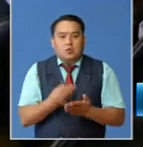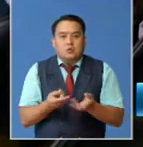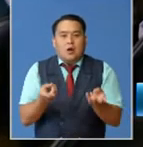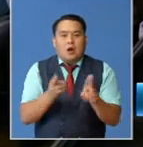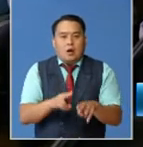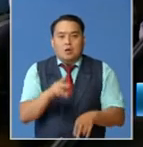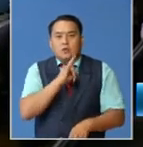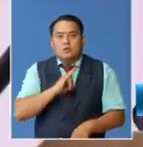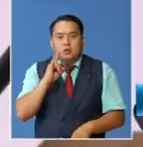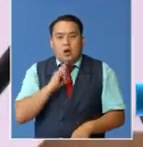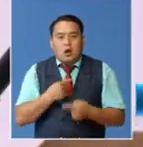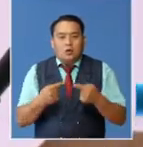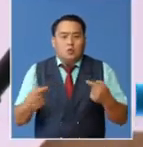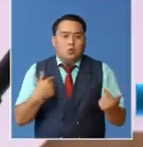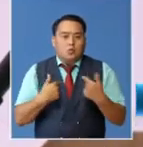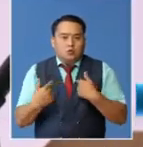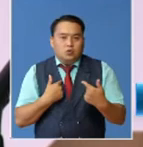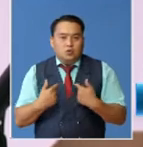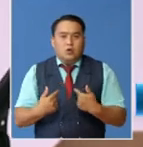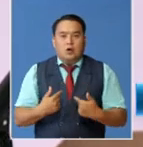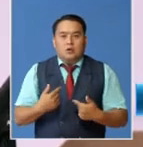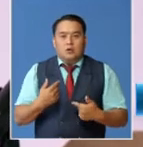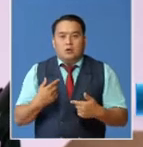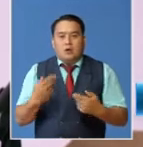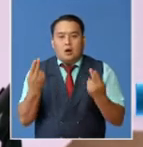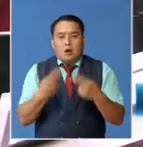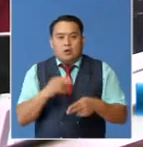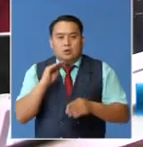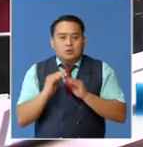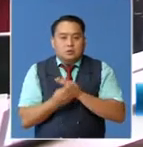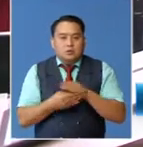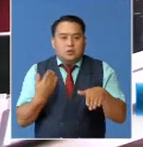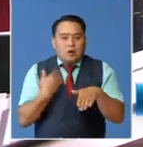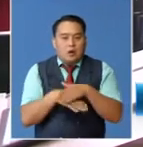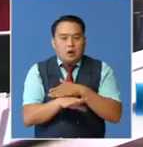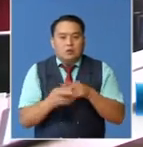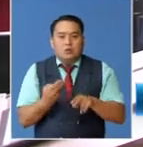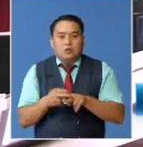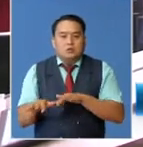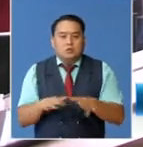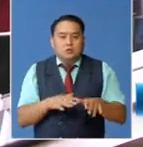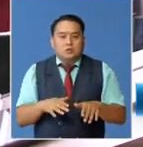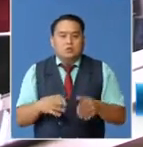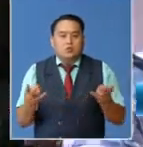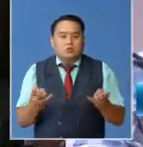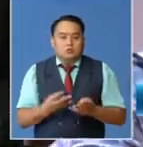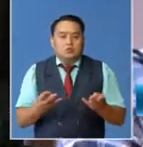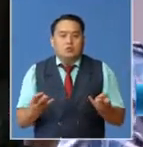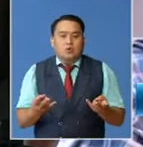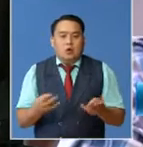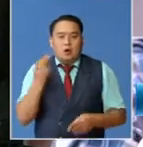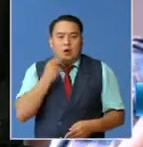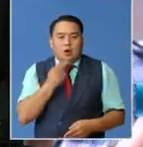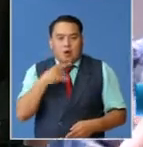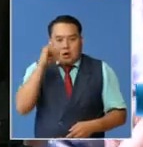қойған келіншек түрлі тосқауыл кедергілерге қарамастан шекарадан жасырын өткен. Ол өзінің мұндай әрекетке шарасыздықтан барғанын айтты. Өйткені Қытай